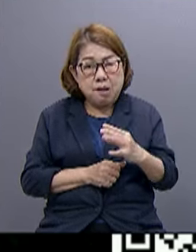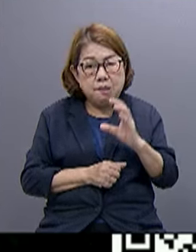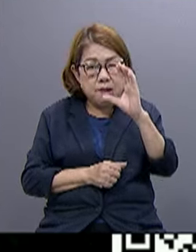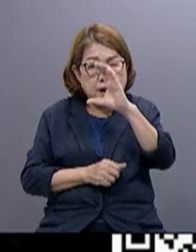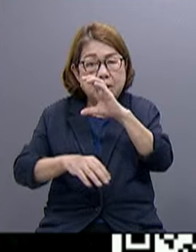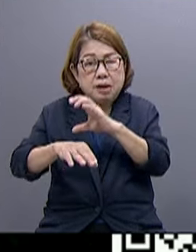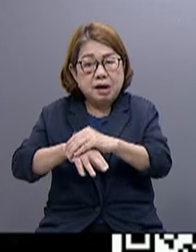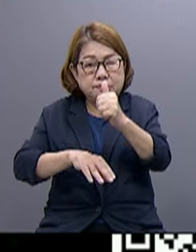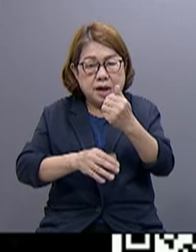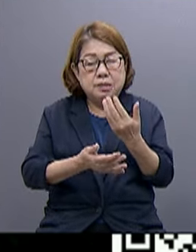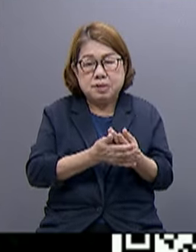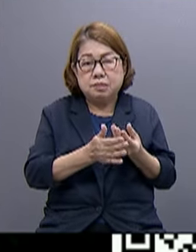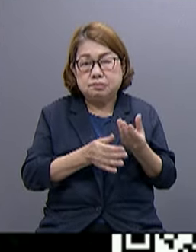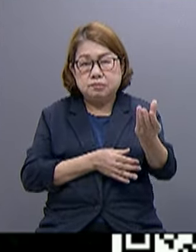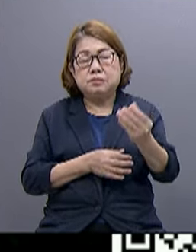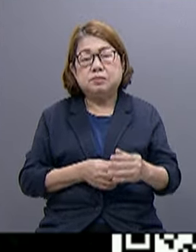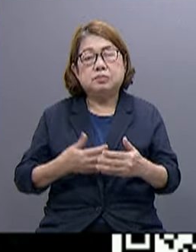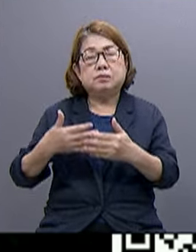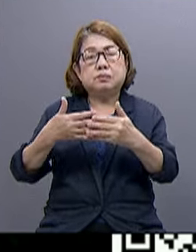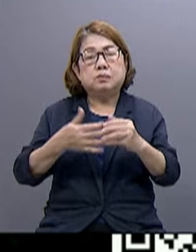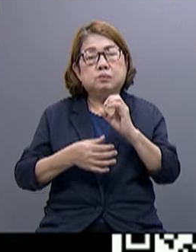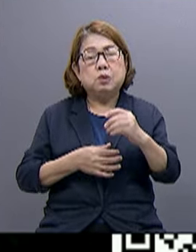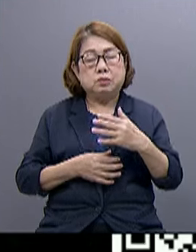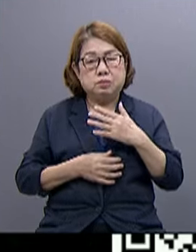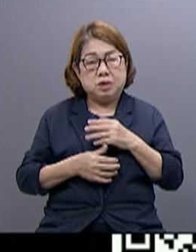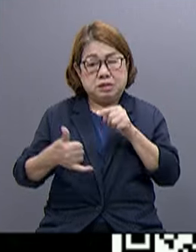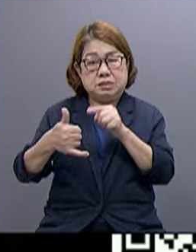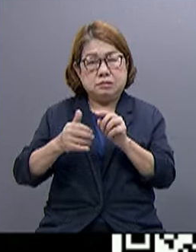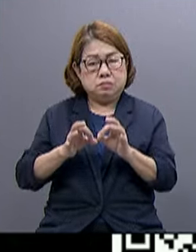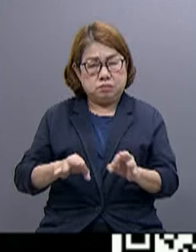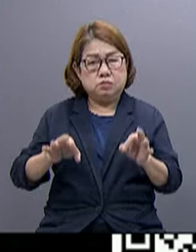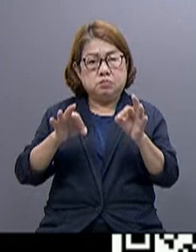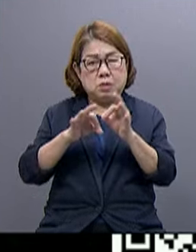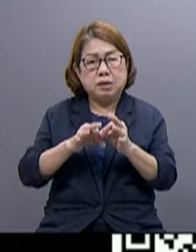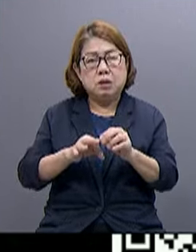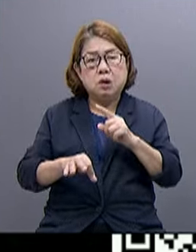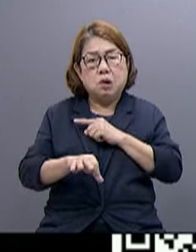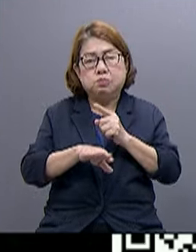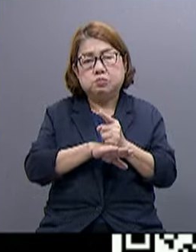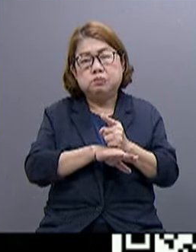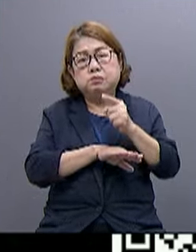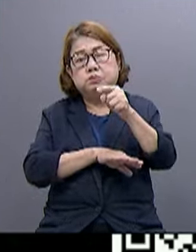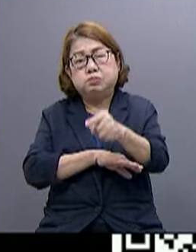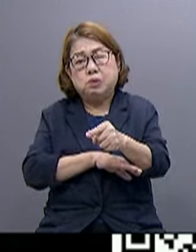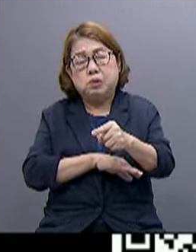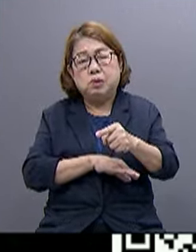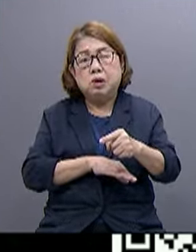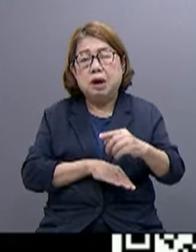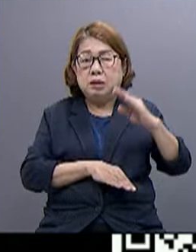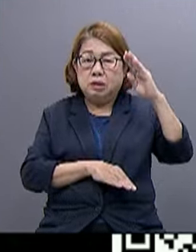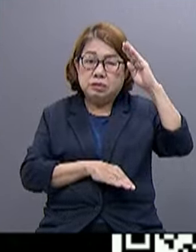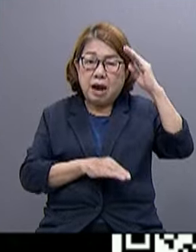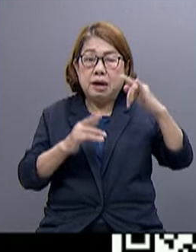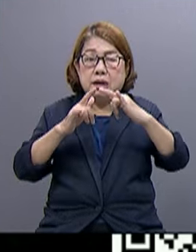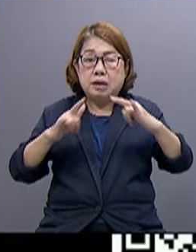ได้ค่ะสหรัฐระบุว่าเขามีบทบาทสำคัญในการโจมตีค่ายทหารนาวิกโยธินในกรุงเบรุต